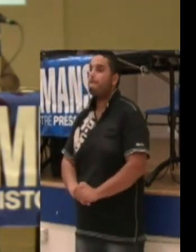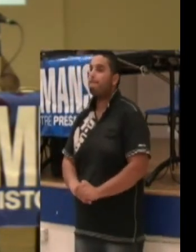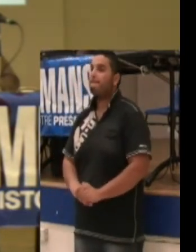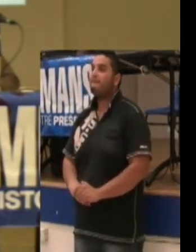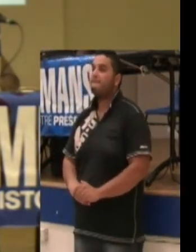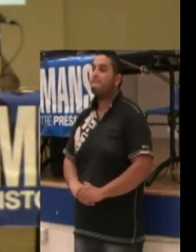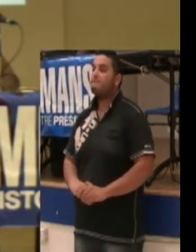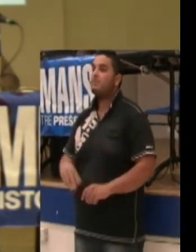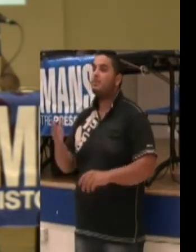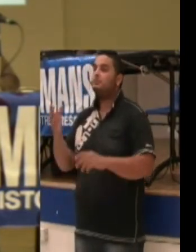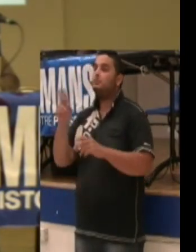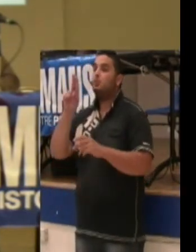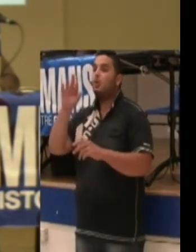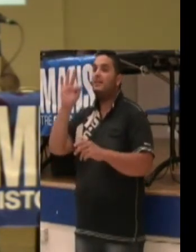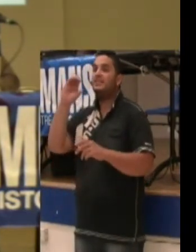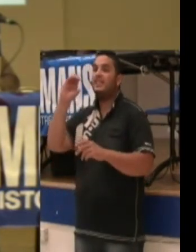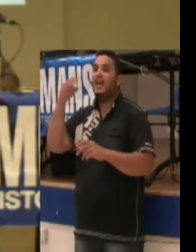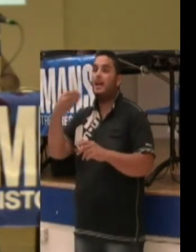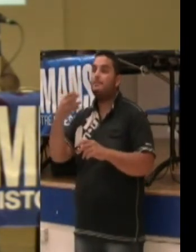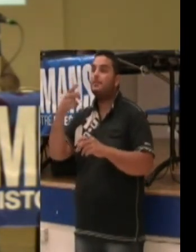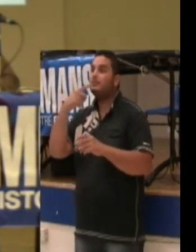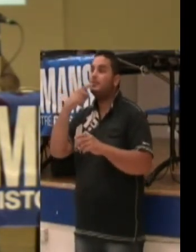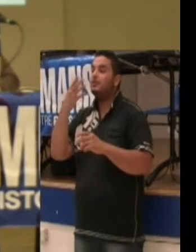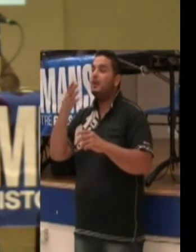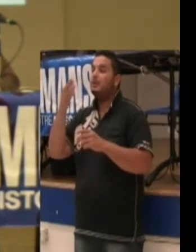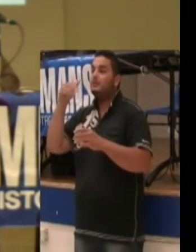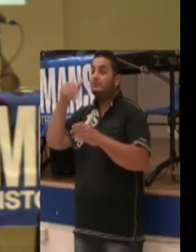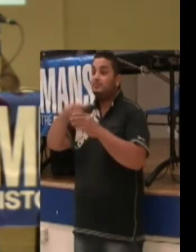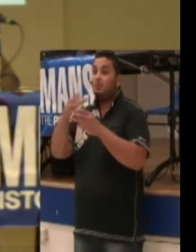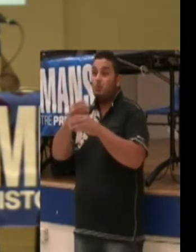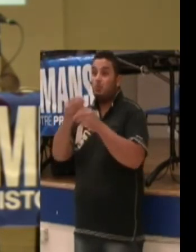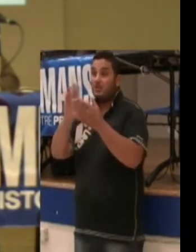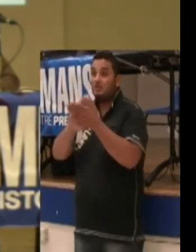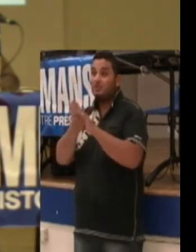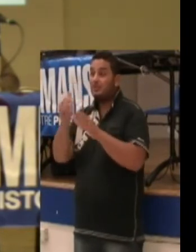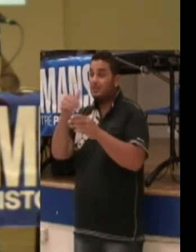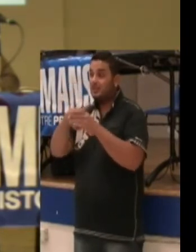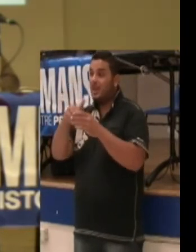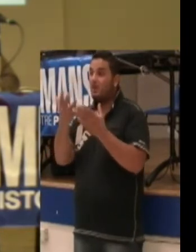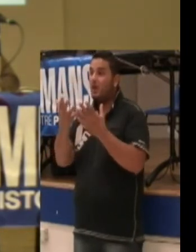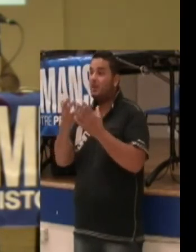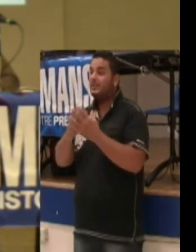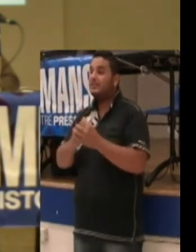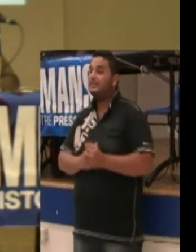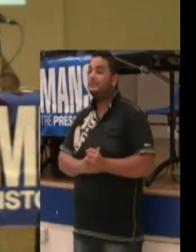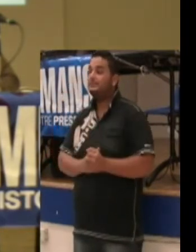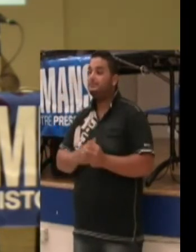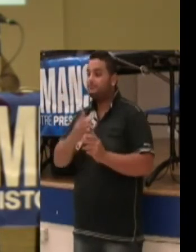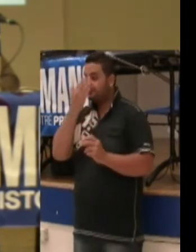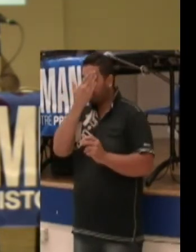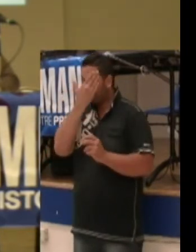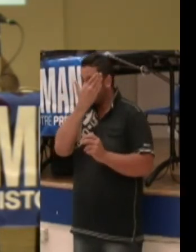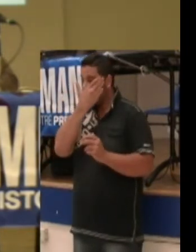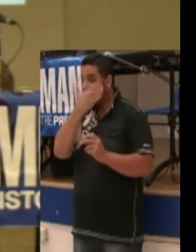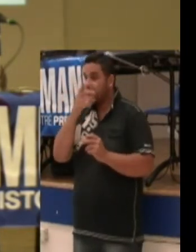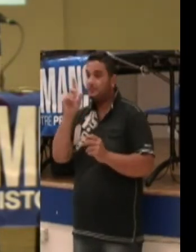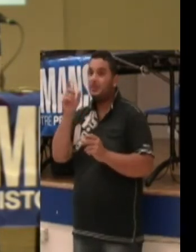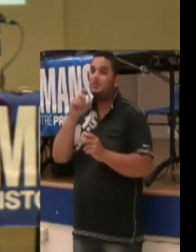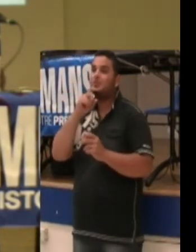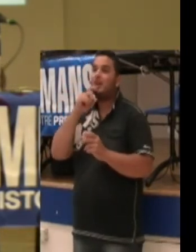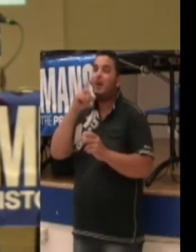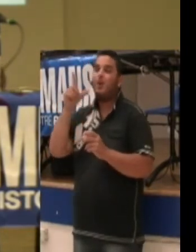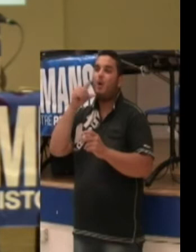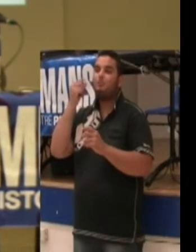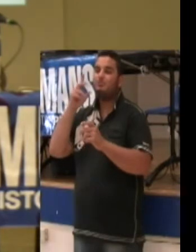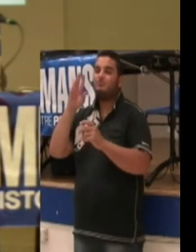l'UFCM, notamment sur la question du cheminement. Et je fais référence à l'intervention de Fatallah, et notamment d'un article